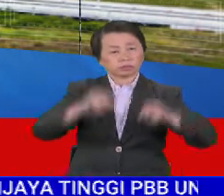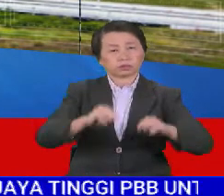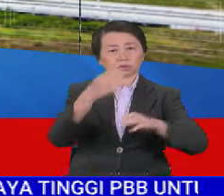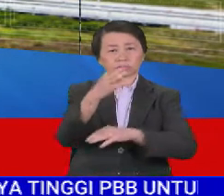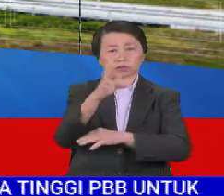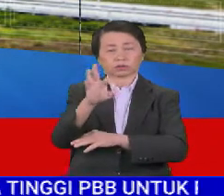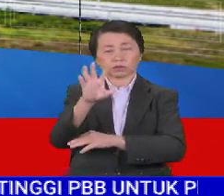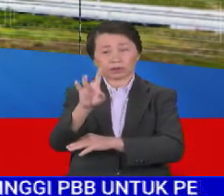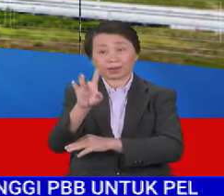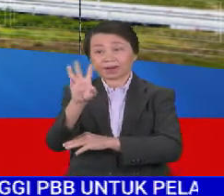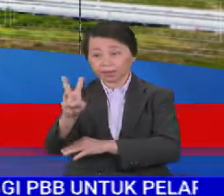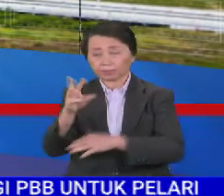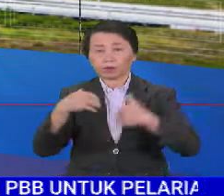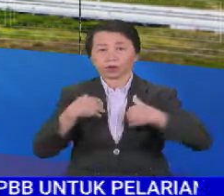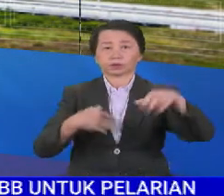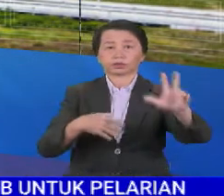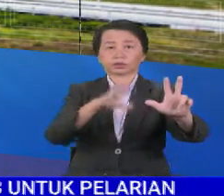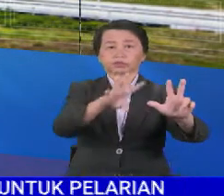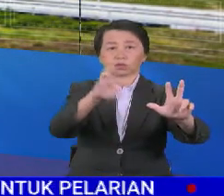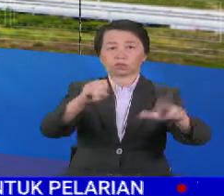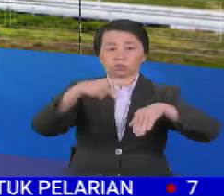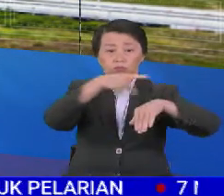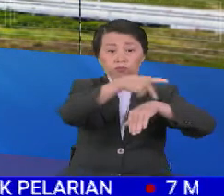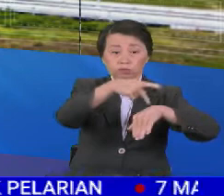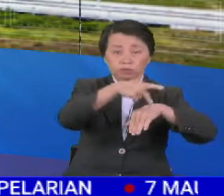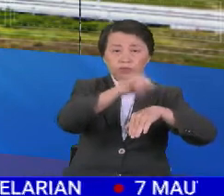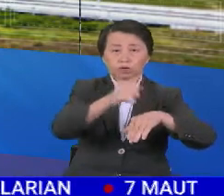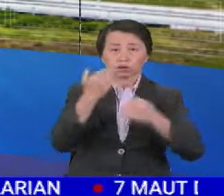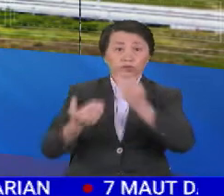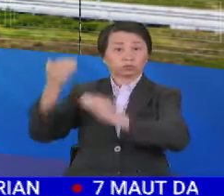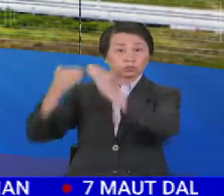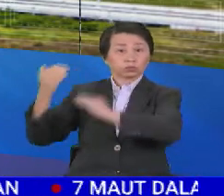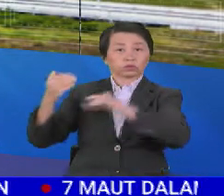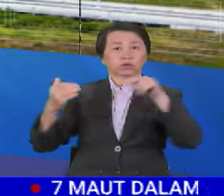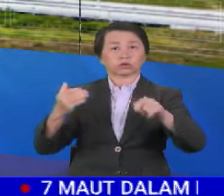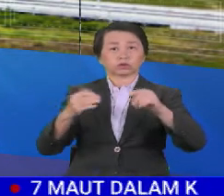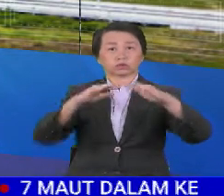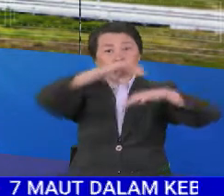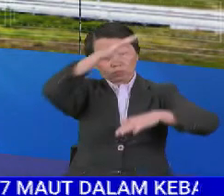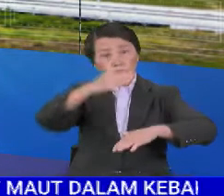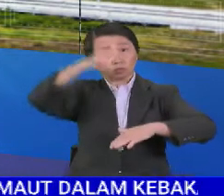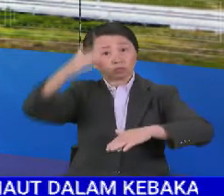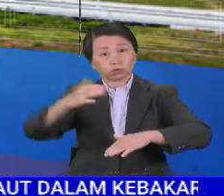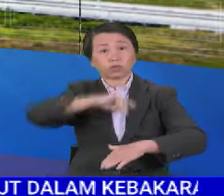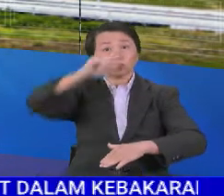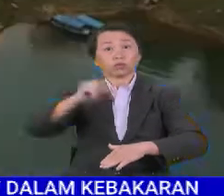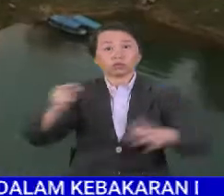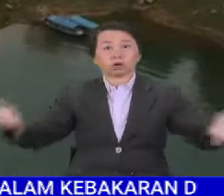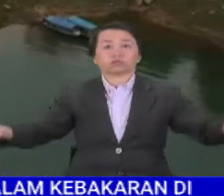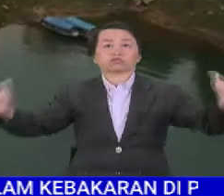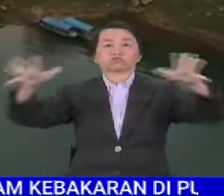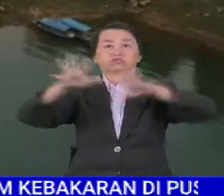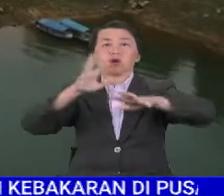1986 itu mengandung 340 buah pulau yang dahulunya adalah puncak bukit dan gunung